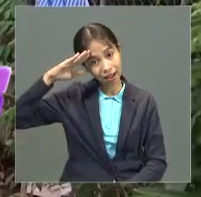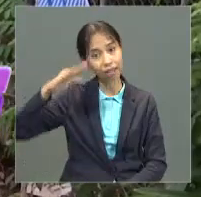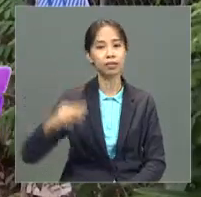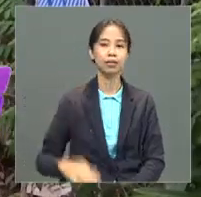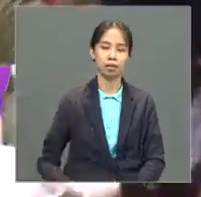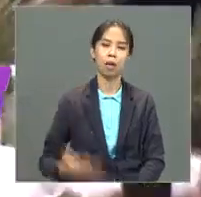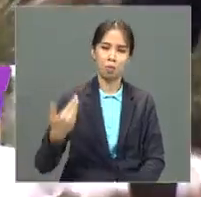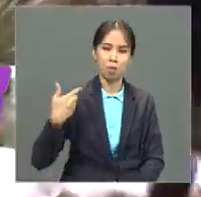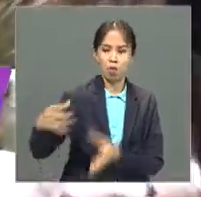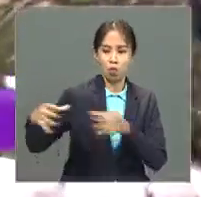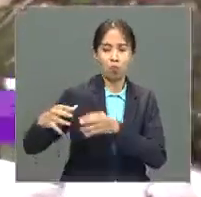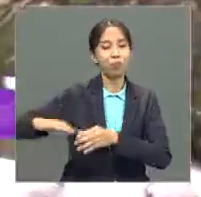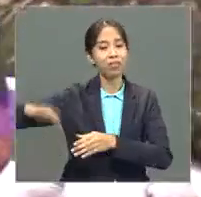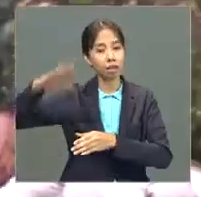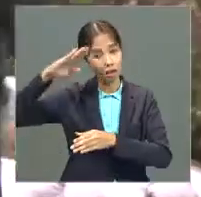ที่17ใน